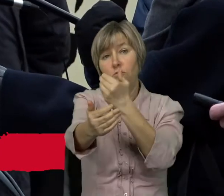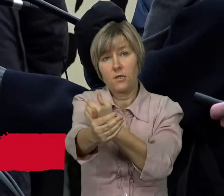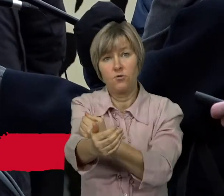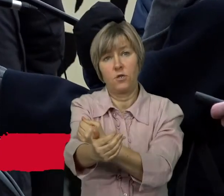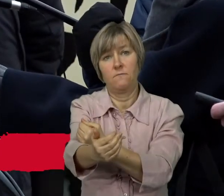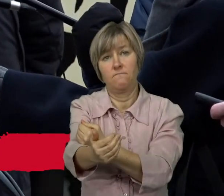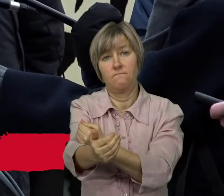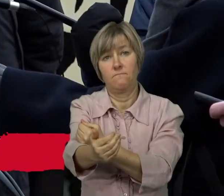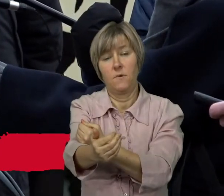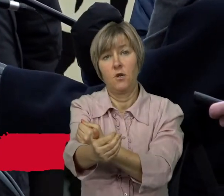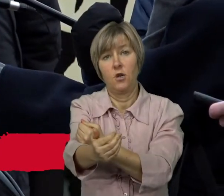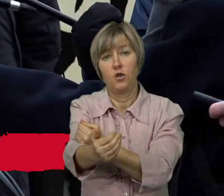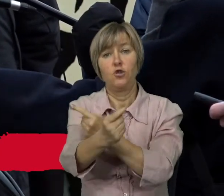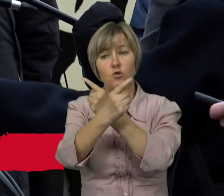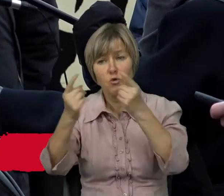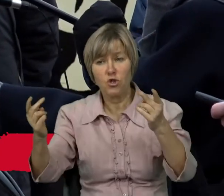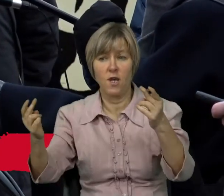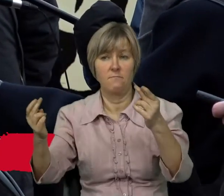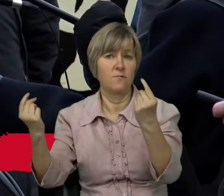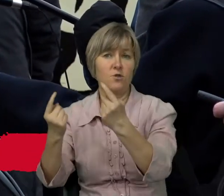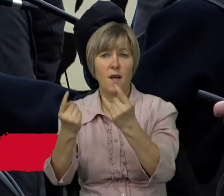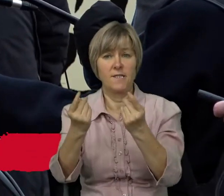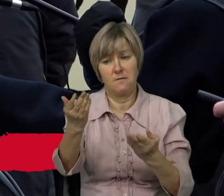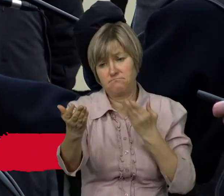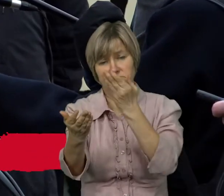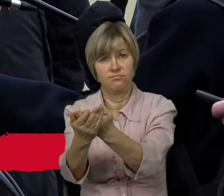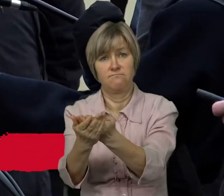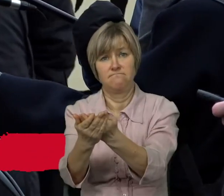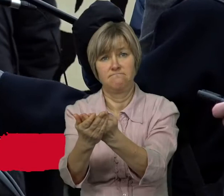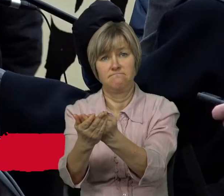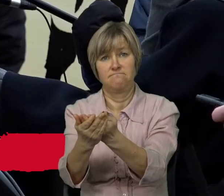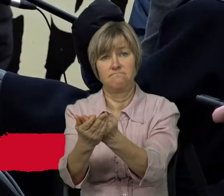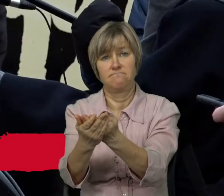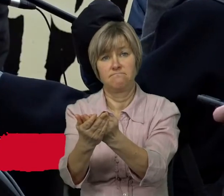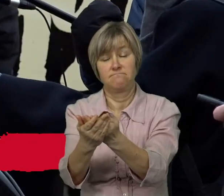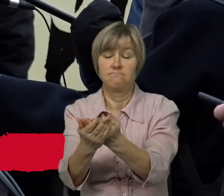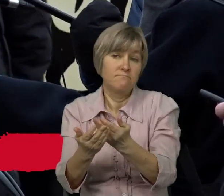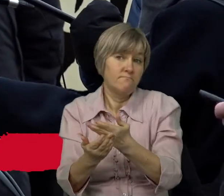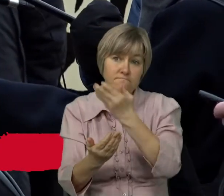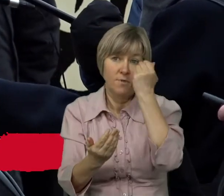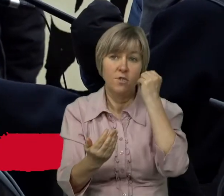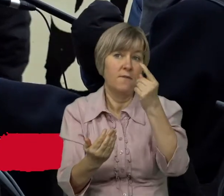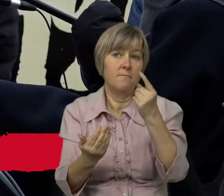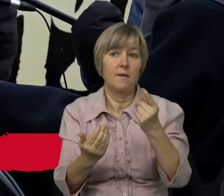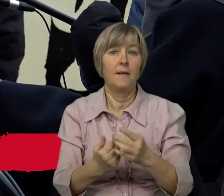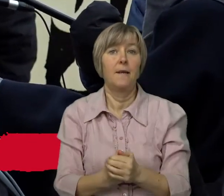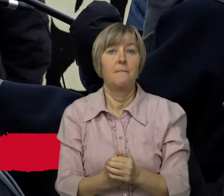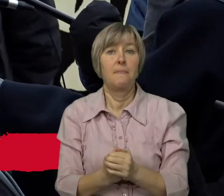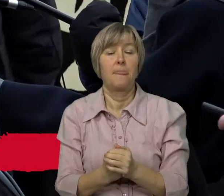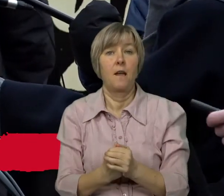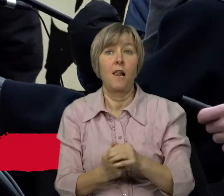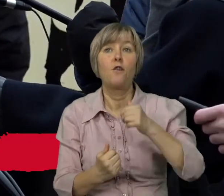i różne są losy tych zawiadomień, więc zobaczymy, jak to będzie wyglądać. Natomiast nie ulega wątpliwości, że